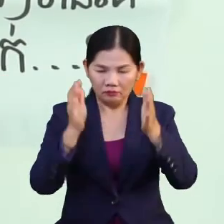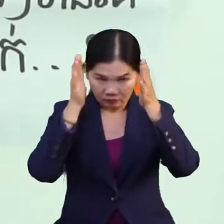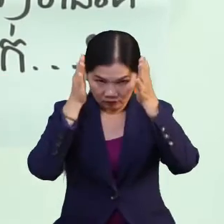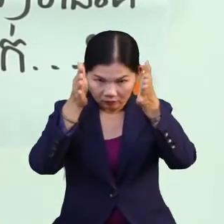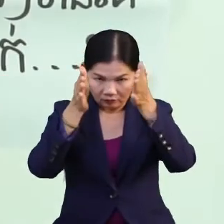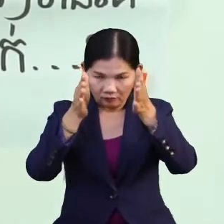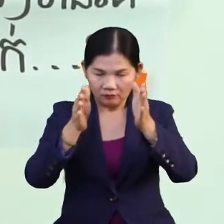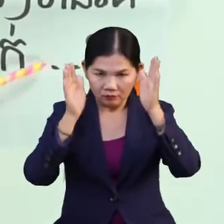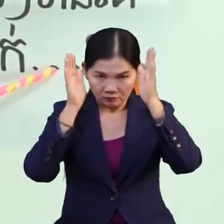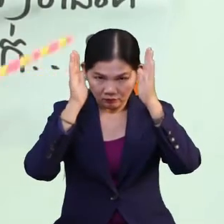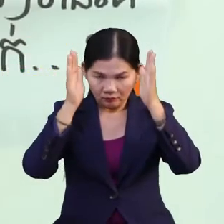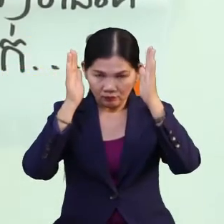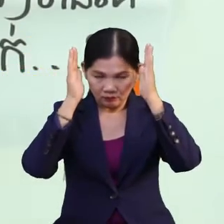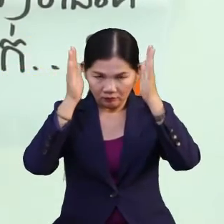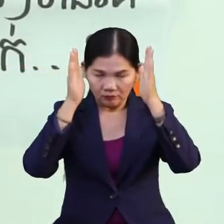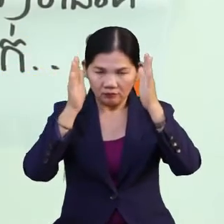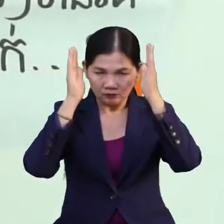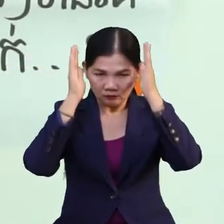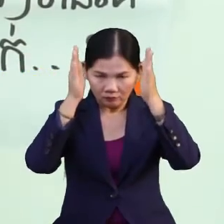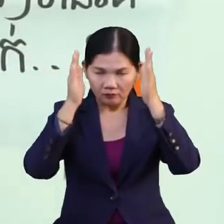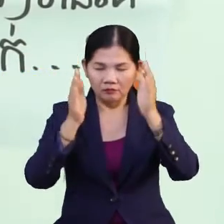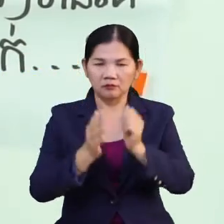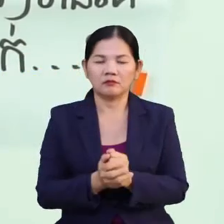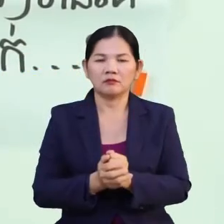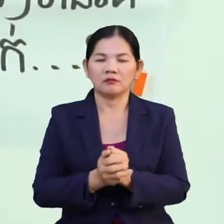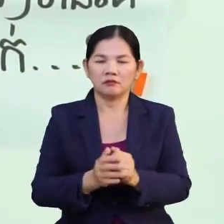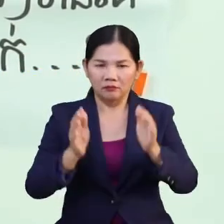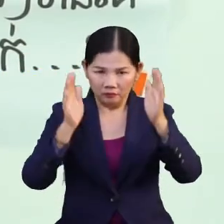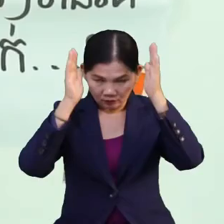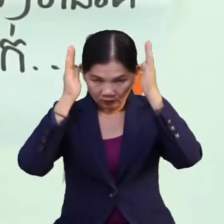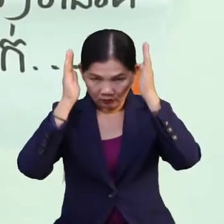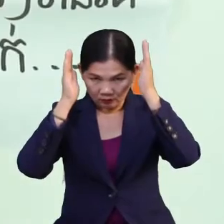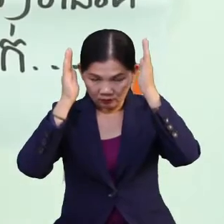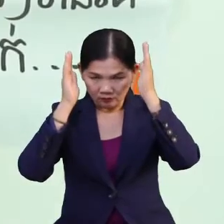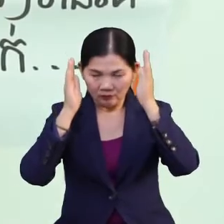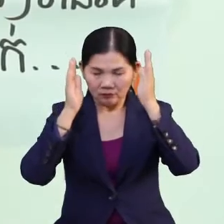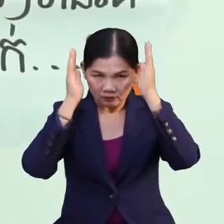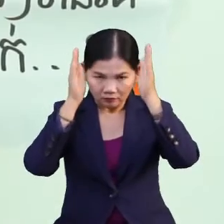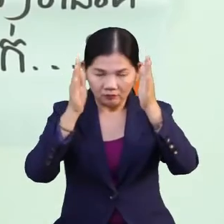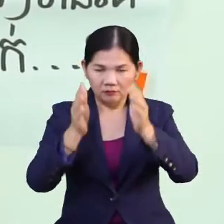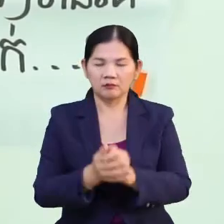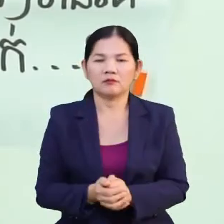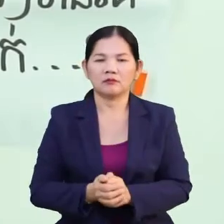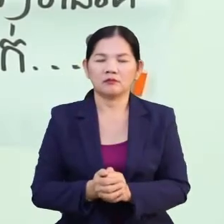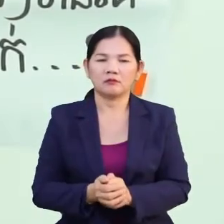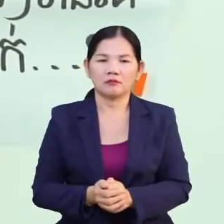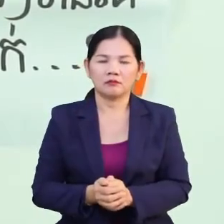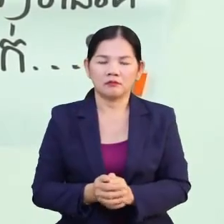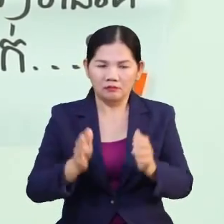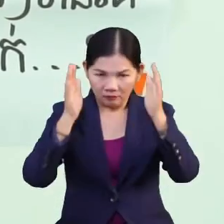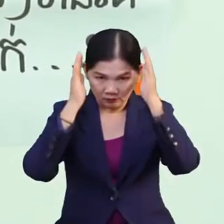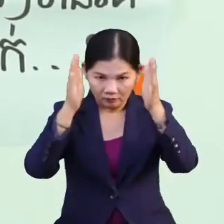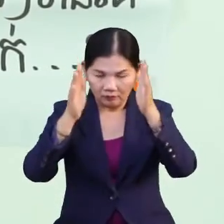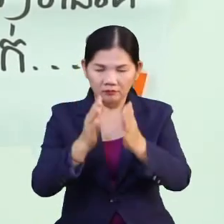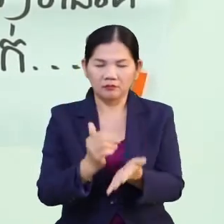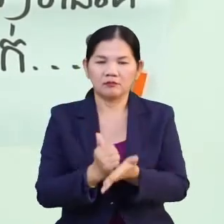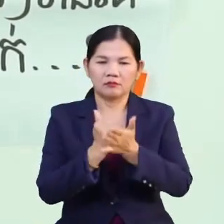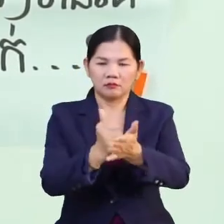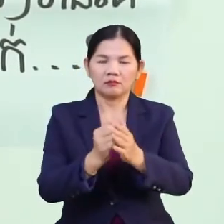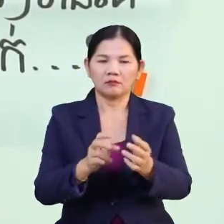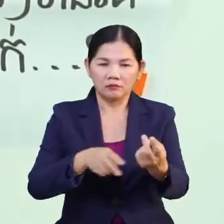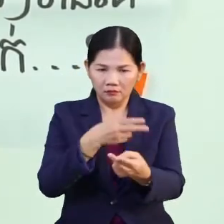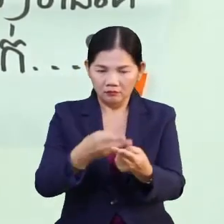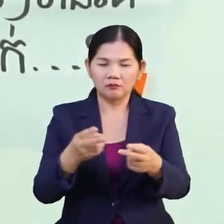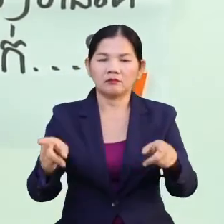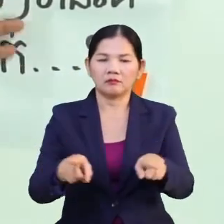ក់ចុចចិត្តនេះមានថានៅមានច្រើនទៀតដែលយើងទទួលបានពីអំពើល្អរបស់យើងចាចុះចម្លើយឲ្យកូនឆ្លើយដោយនឹងអ្នកគ្រូអ